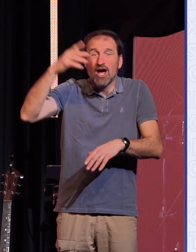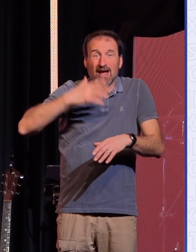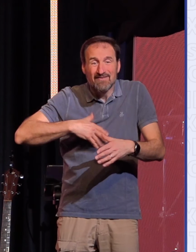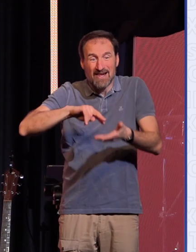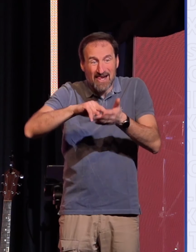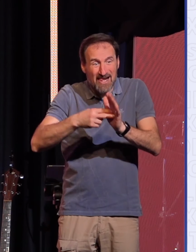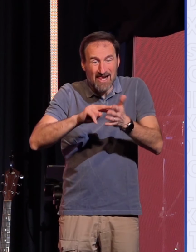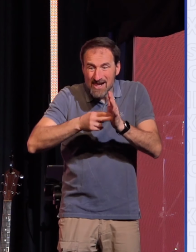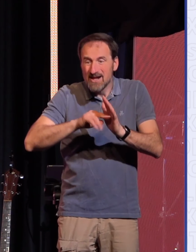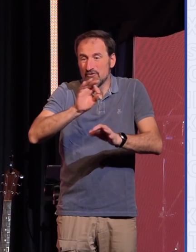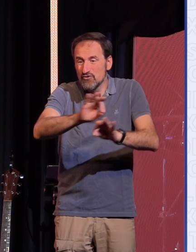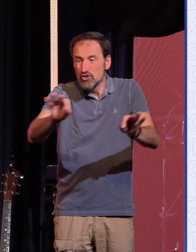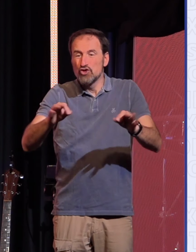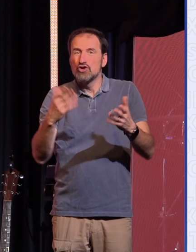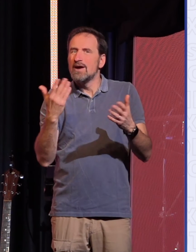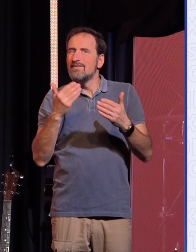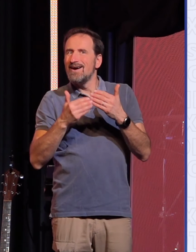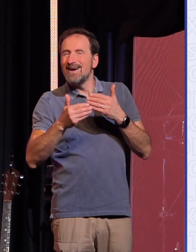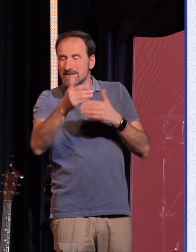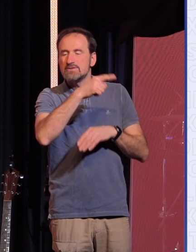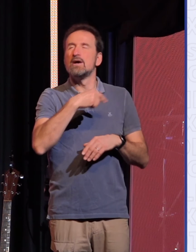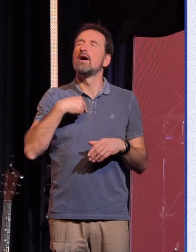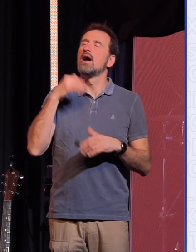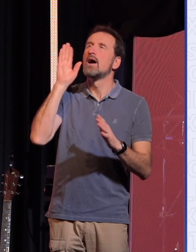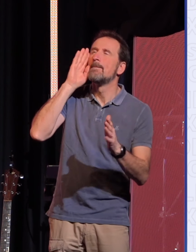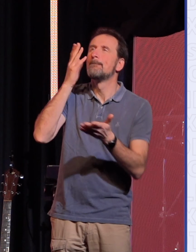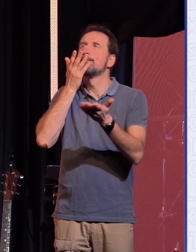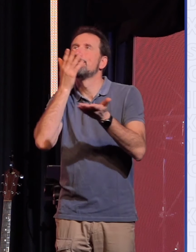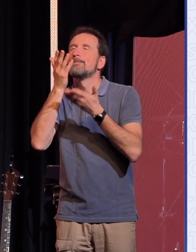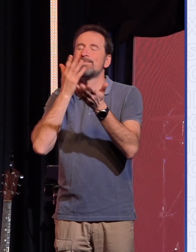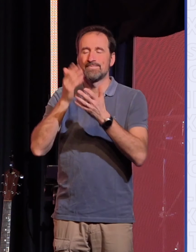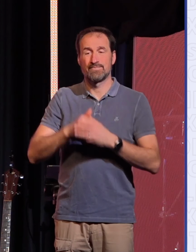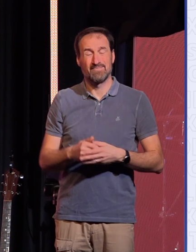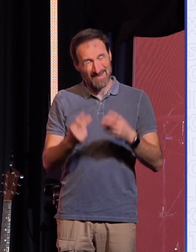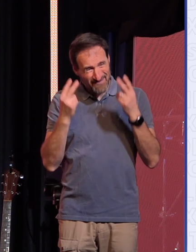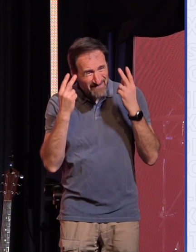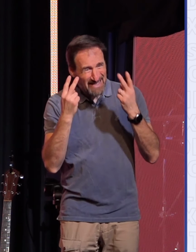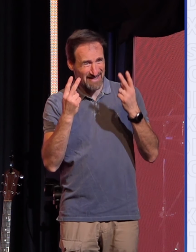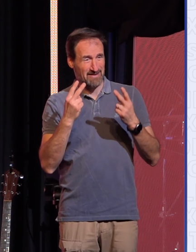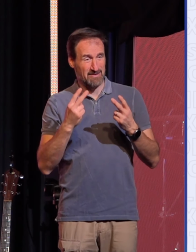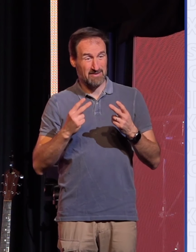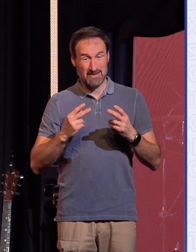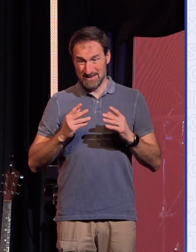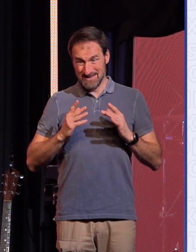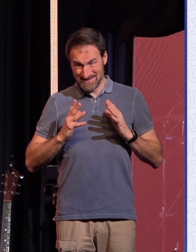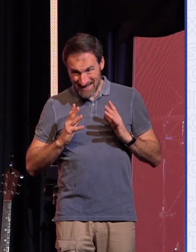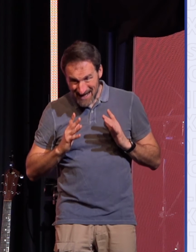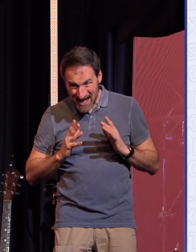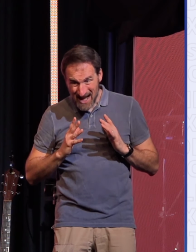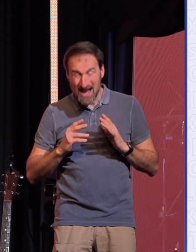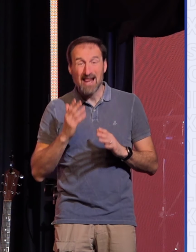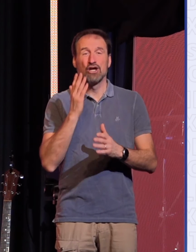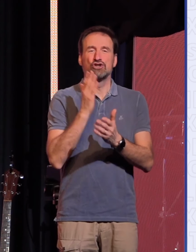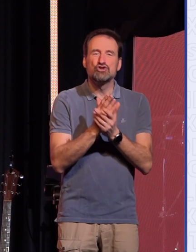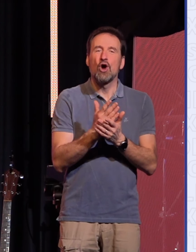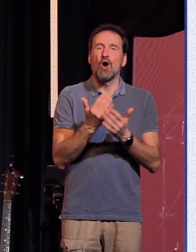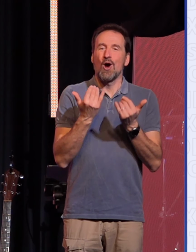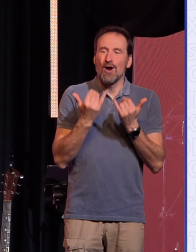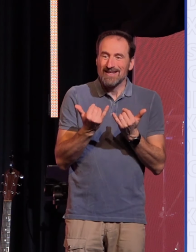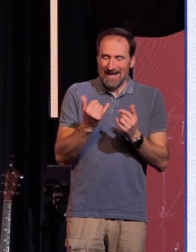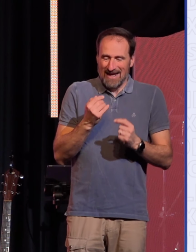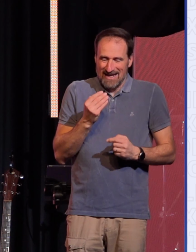Und er hat es auch vor, dass, es ist auch wichtig, dass wir jetzt die Zeit nutzen, um das beste Ich zu werden, das ich zum Beispiel auch für meinen Partner